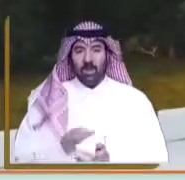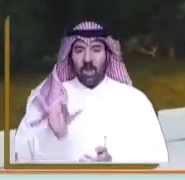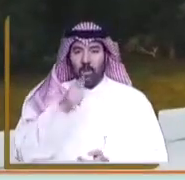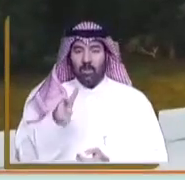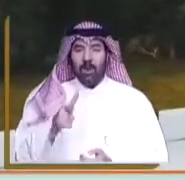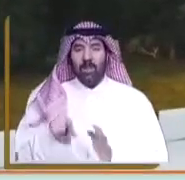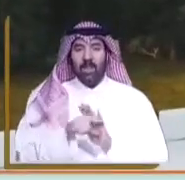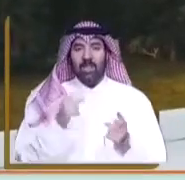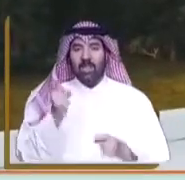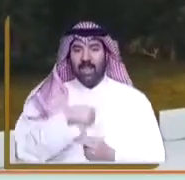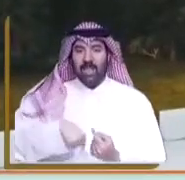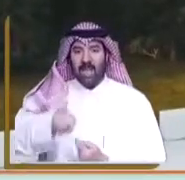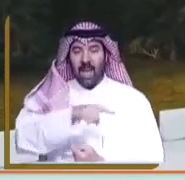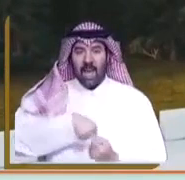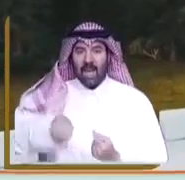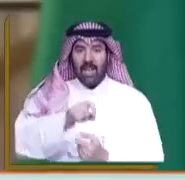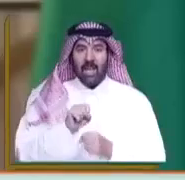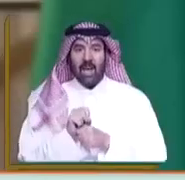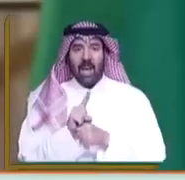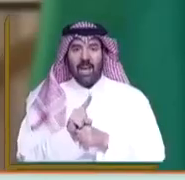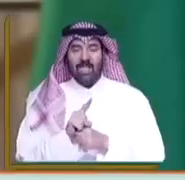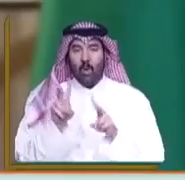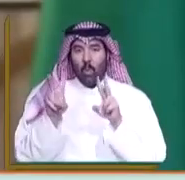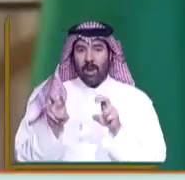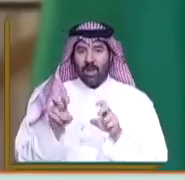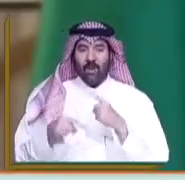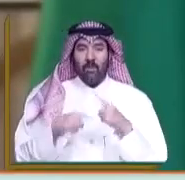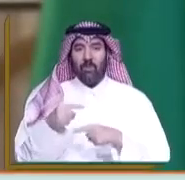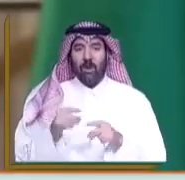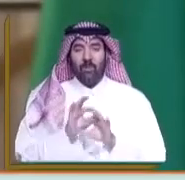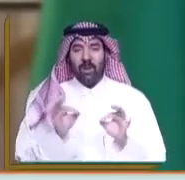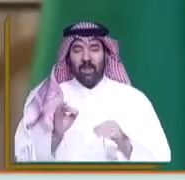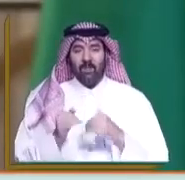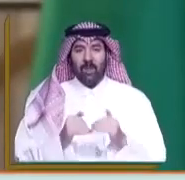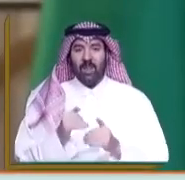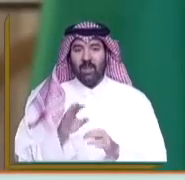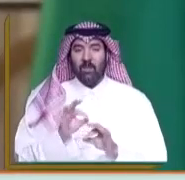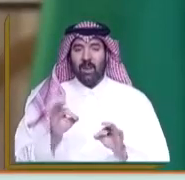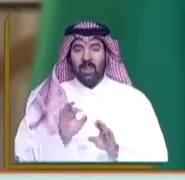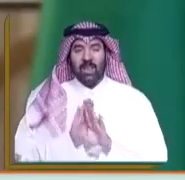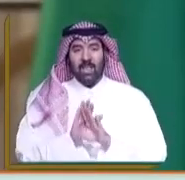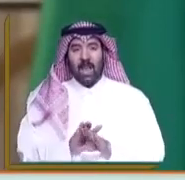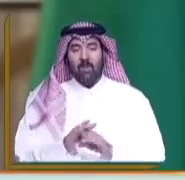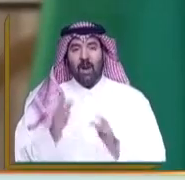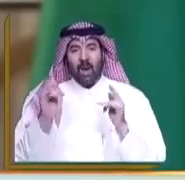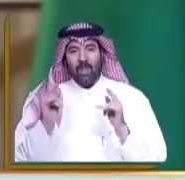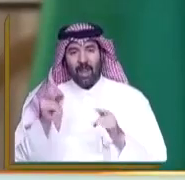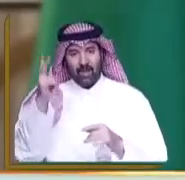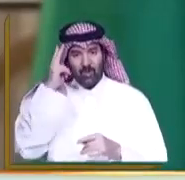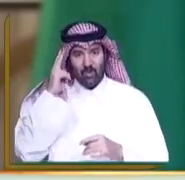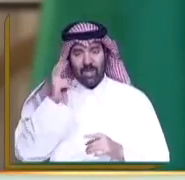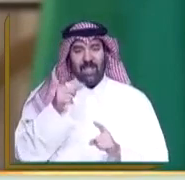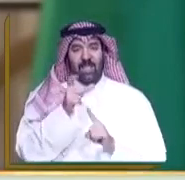مفهوم الاقتصاد الدائري الكربوني، إضافة إلى مبادرات ولي العهد الخضراء التي أعلن عنها